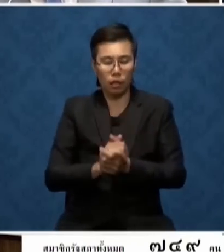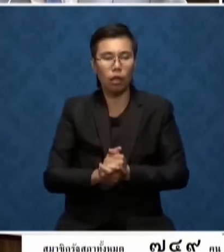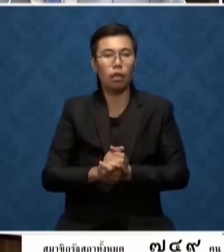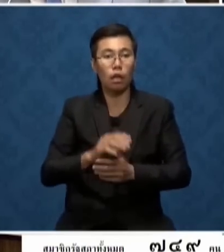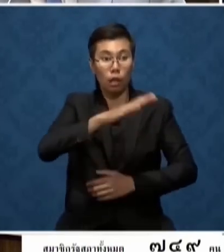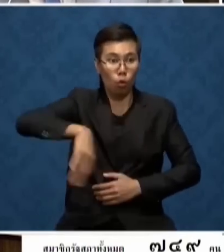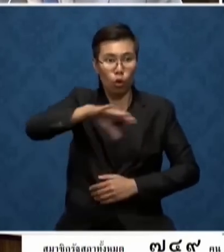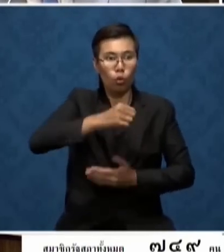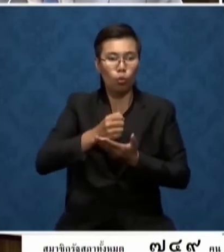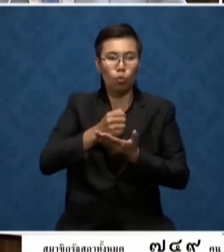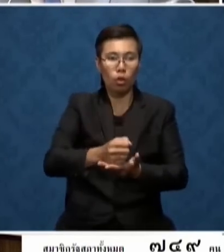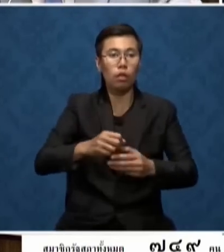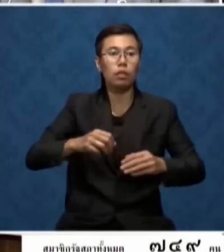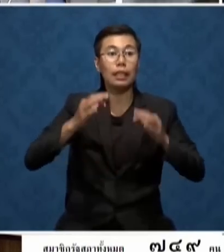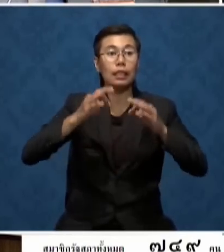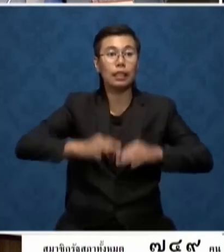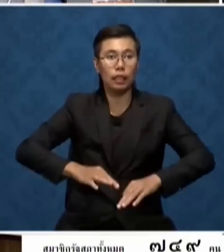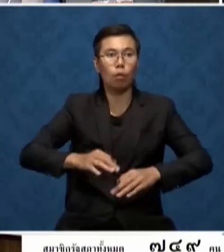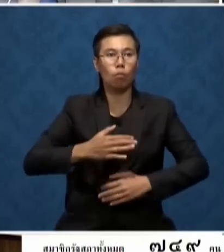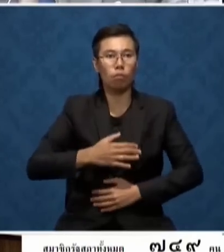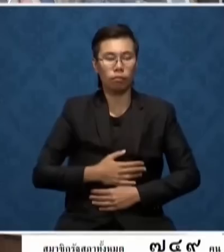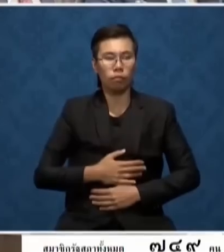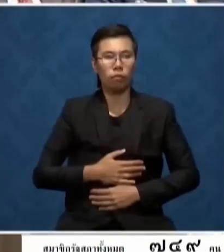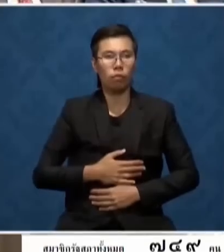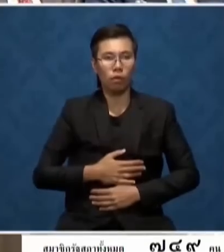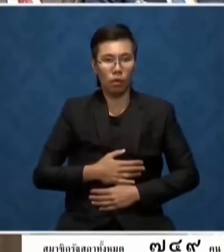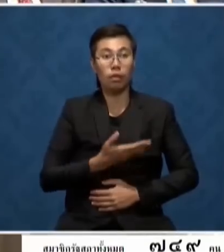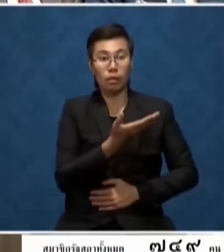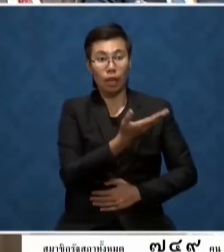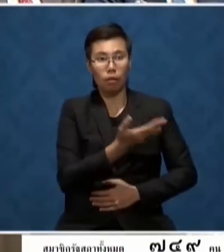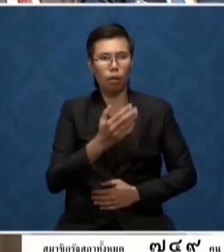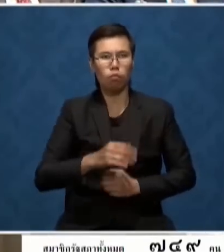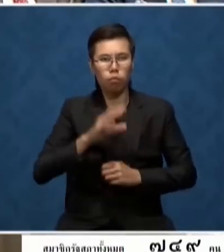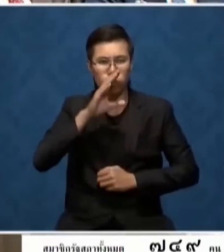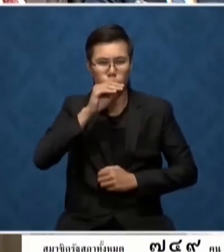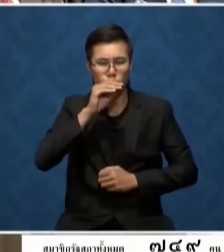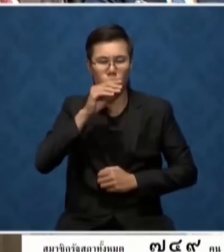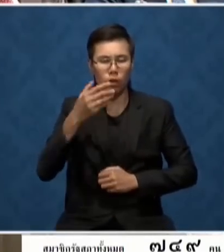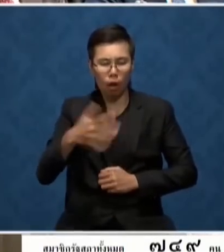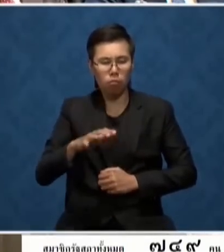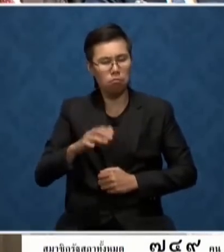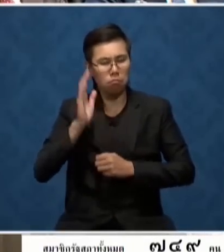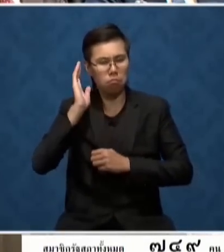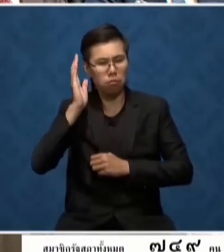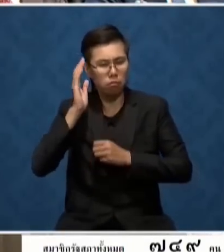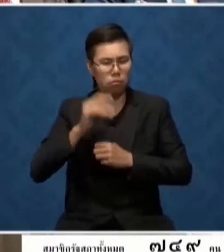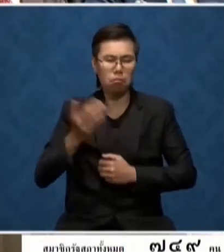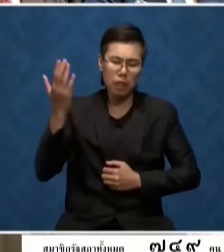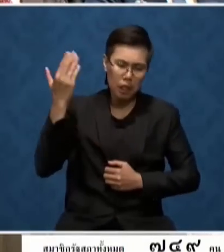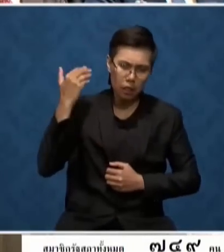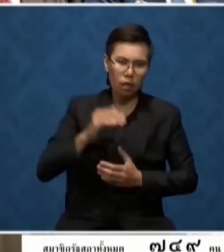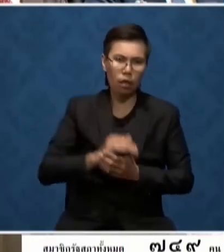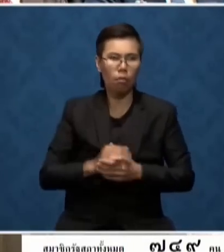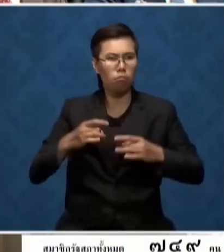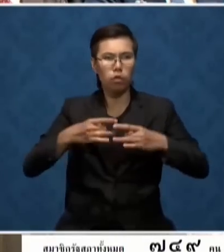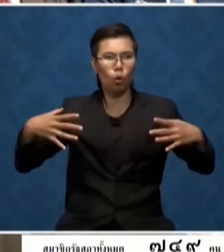ครับและท่านอัครเดชด้วยนะครับด้วยความเคารพแต่ว่าอย่างไรก็ตามเนี่ยสิ่งที่ท่านนำเสนอเมื่อสักครู่เนี่ยขัดต่อข้อบังคับการประชุมข้อที่ 33เนี่ยอย่าง